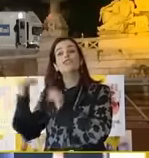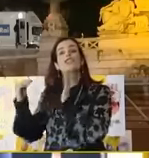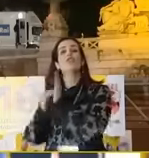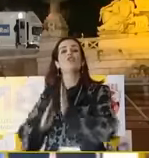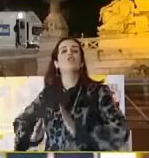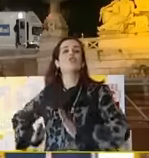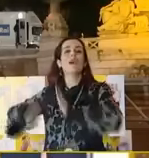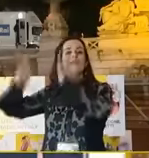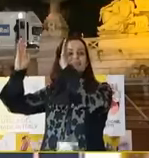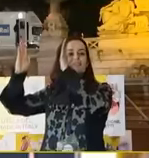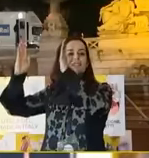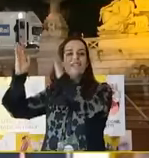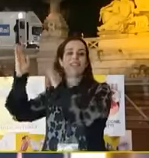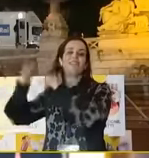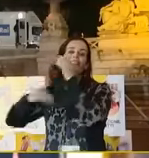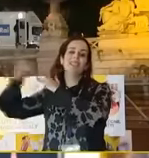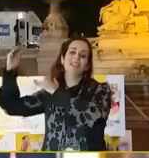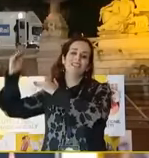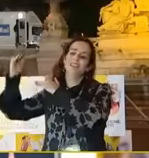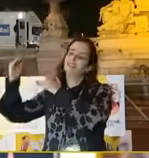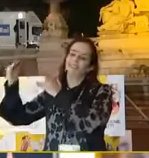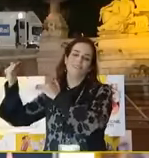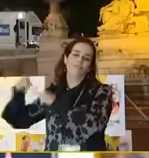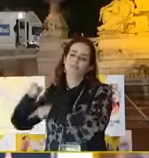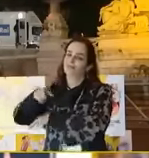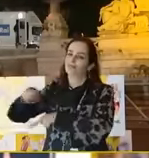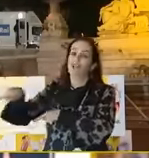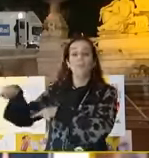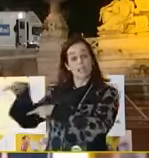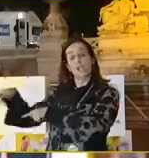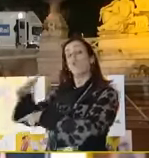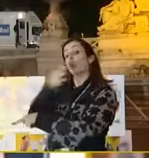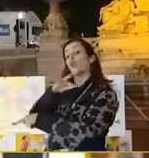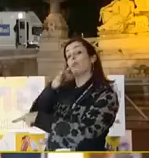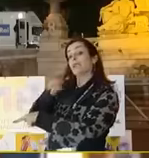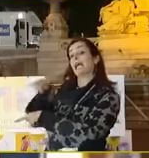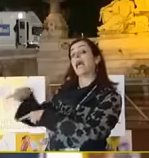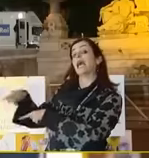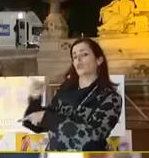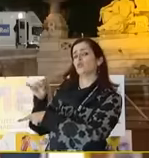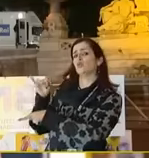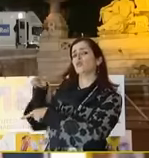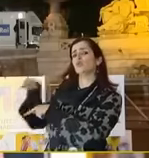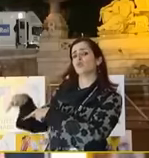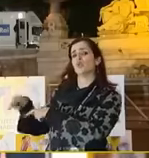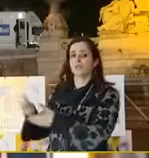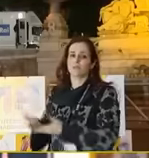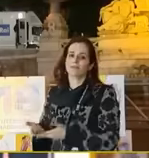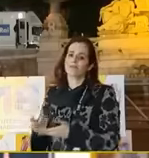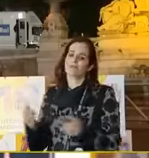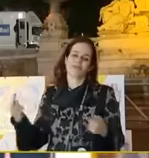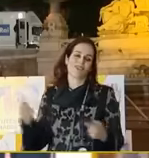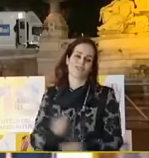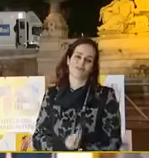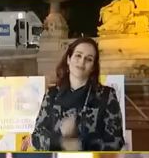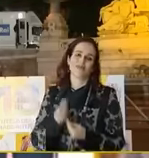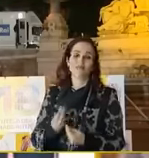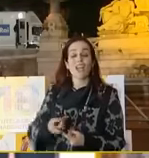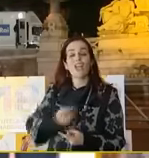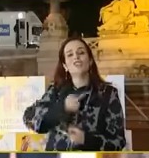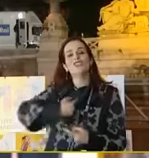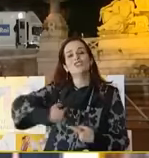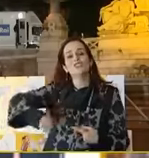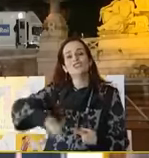e competenti. Noi siamo quelli che invece vogliono portare solo la certezza per le persone. È una cornice di regole dove